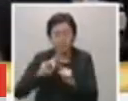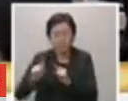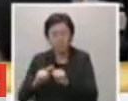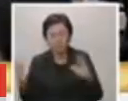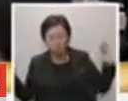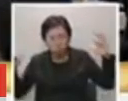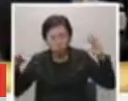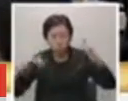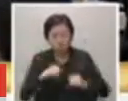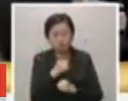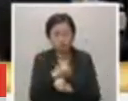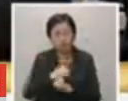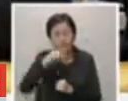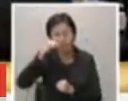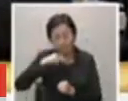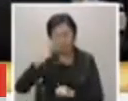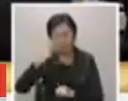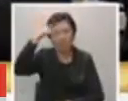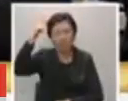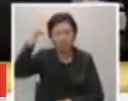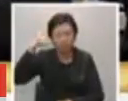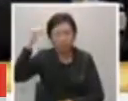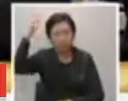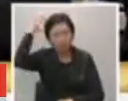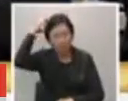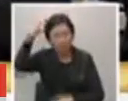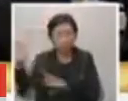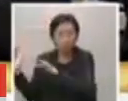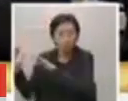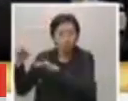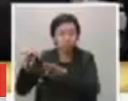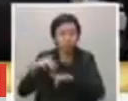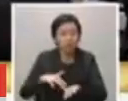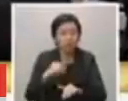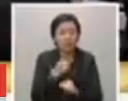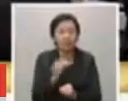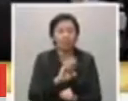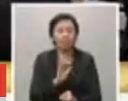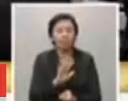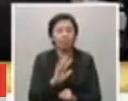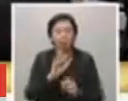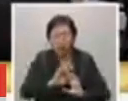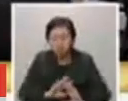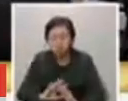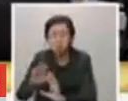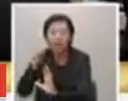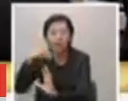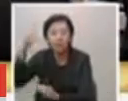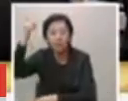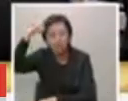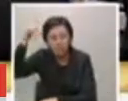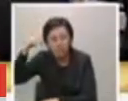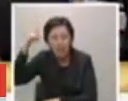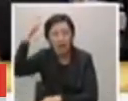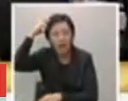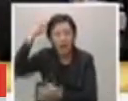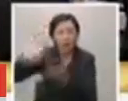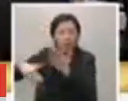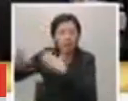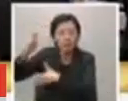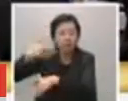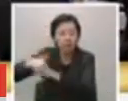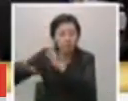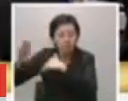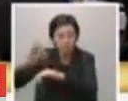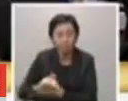ไปหมดทั้งเมียนมาทั้งลาวเดี๋ยวนี้เขากลับประเทศเขาหมดครับเขาเริ่มทยอยกลับเพ